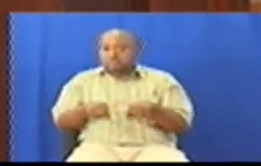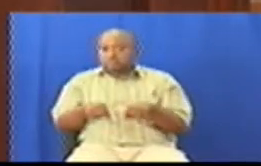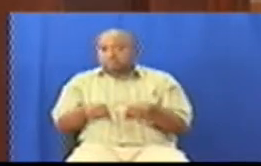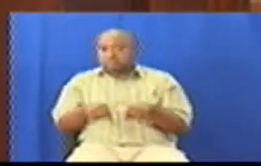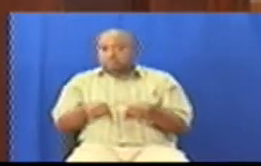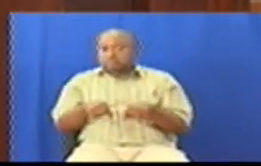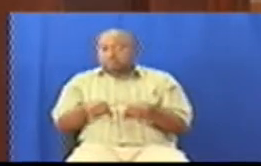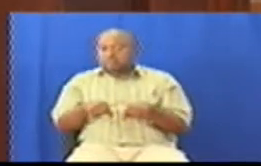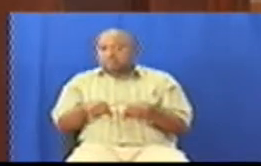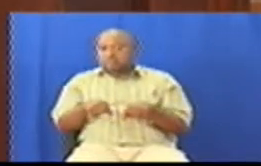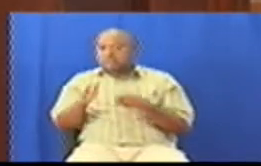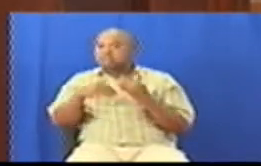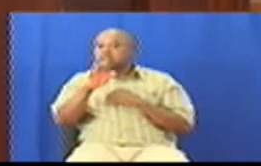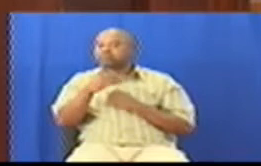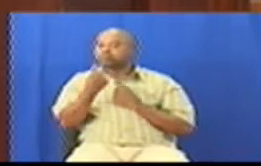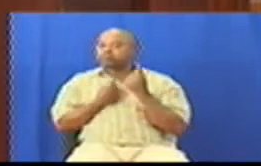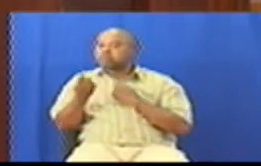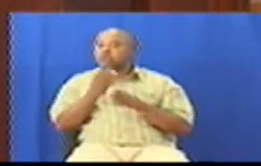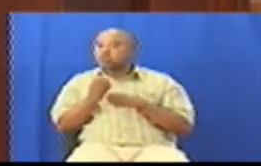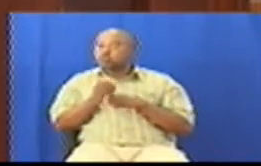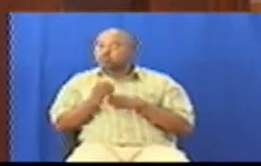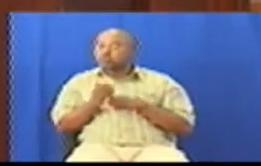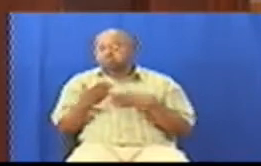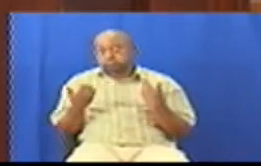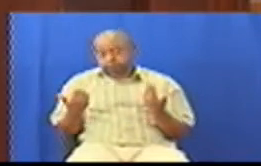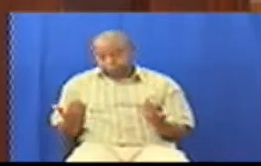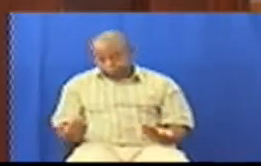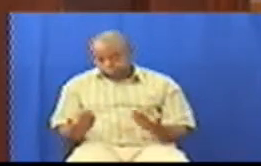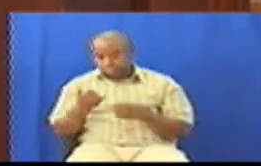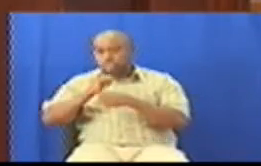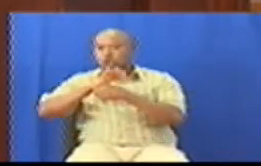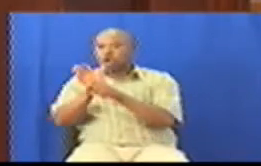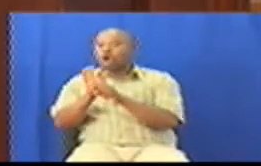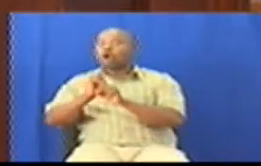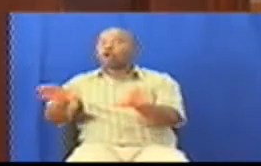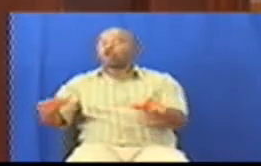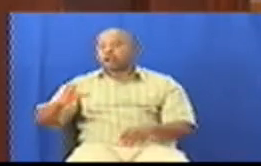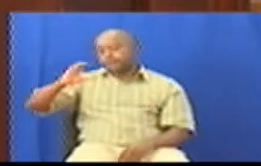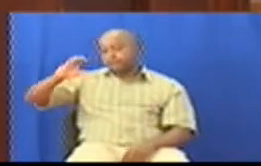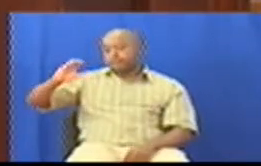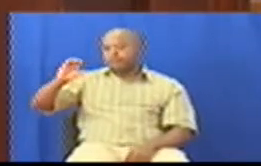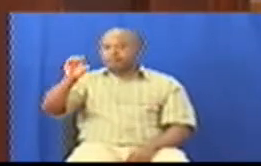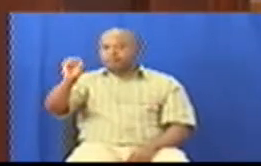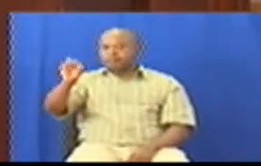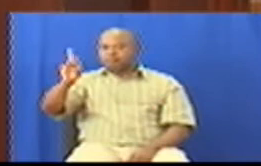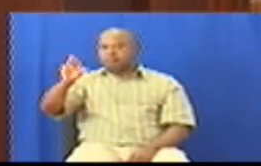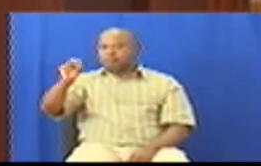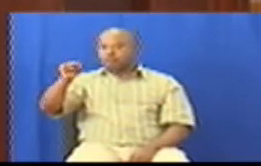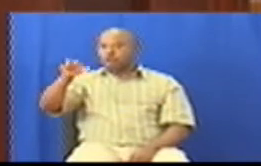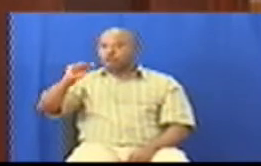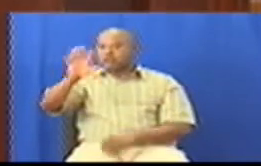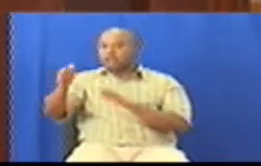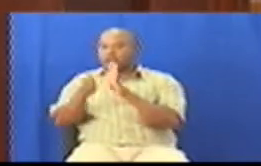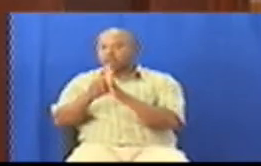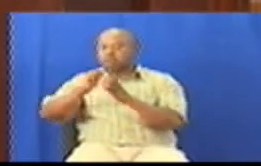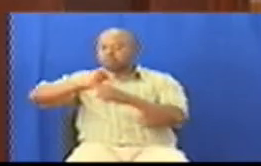wamezungumzia kuhusu homa kali ya mapafu, corona virus. Na mimi